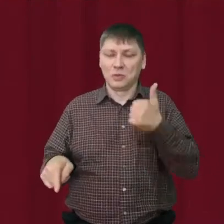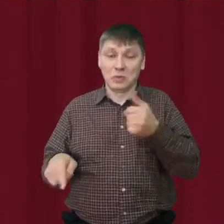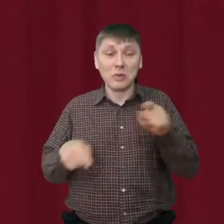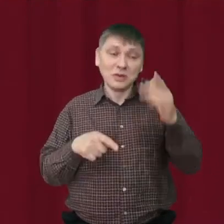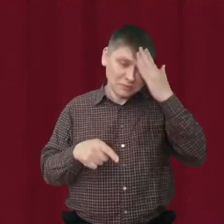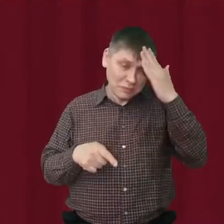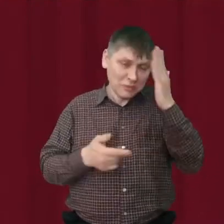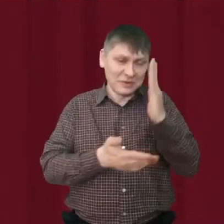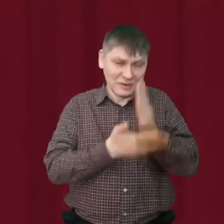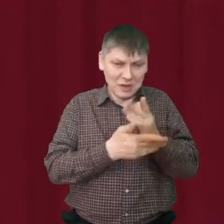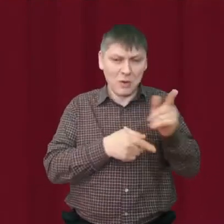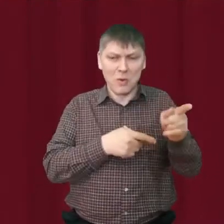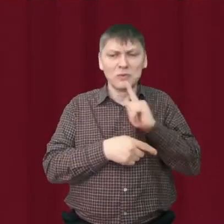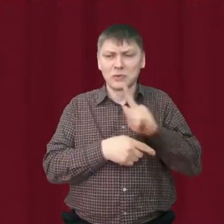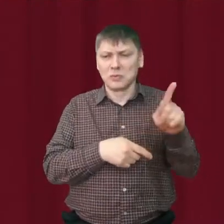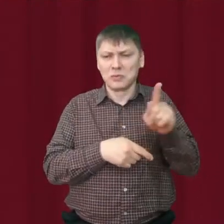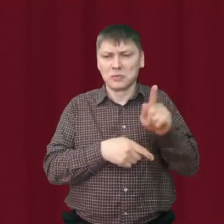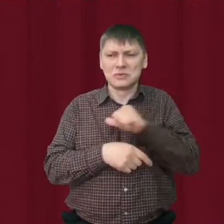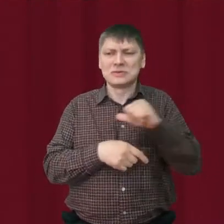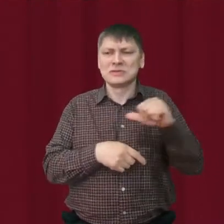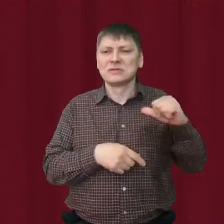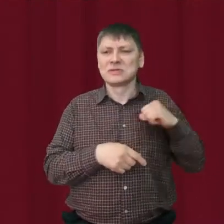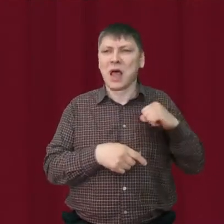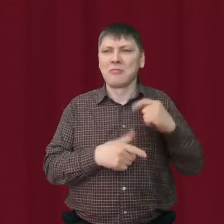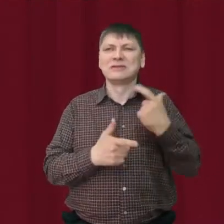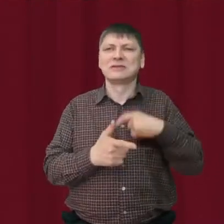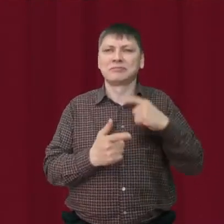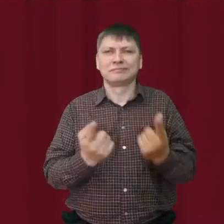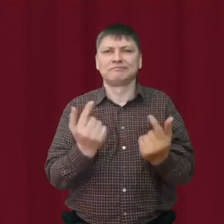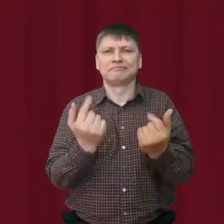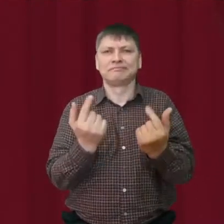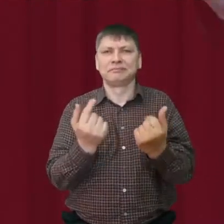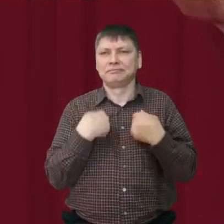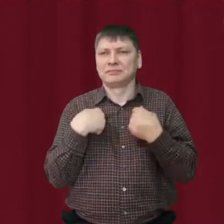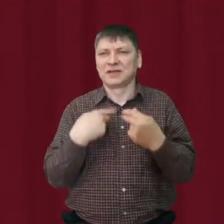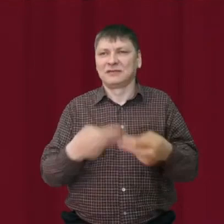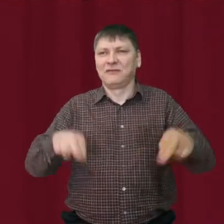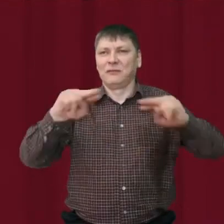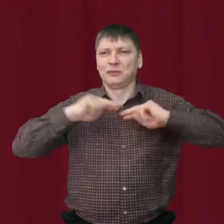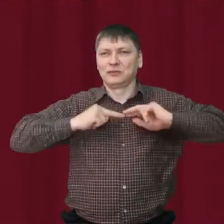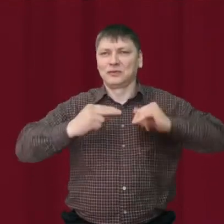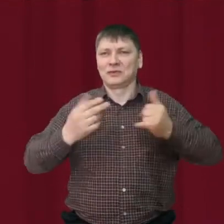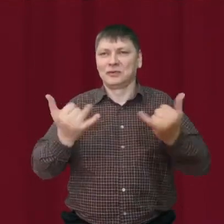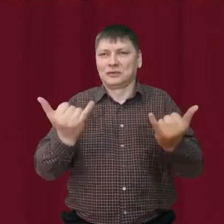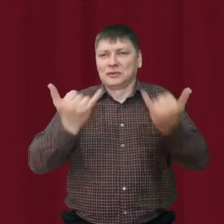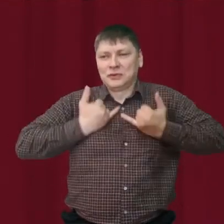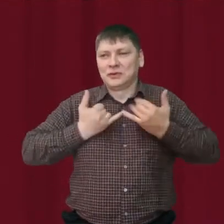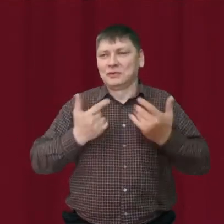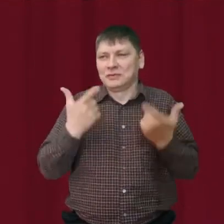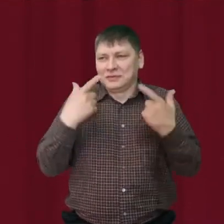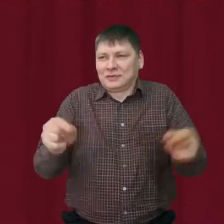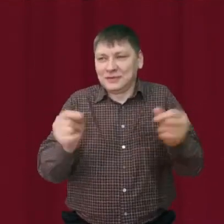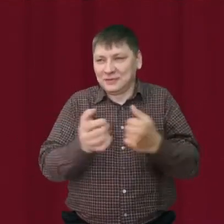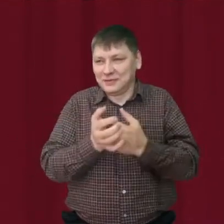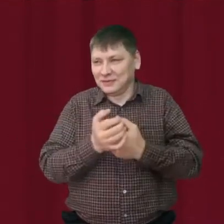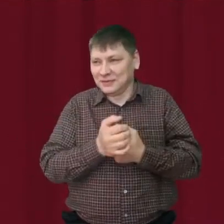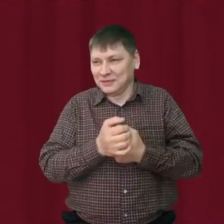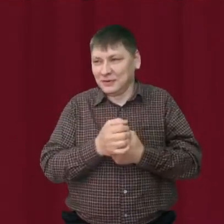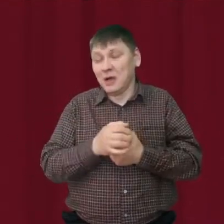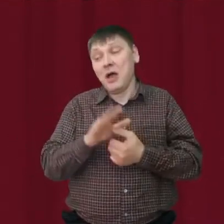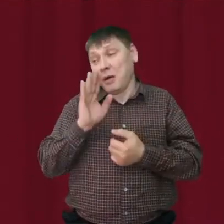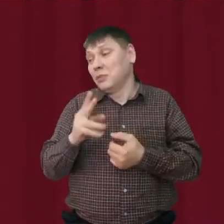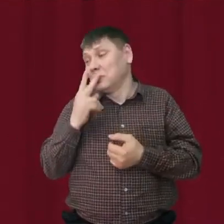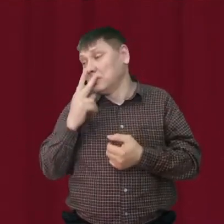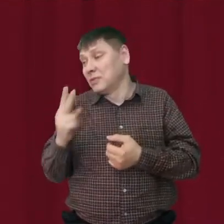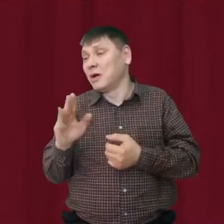особенные таланты, он не будет сам себе за них воздавать честь, смотря как-то, может быть, снисходительно к